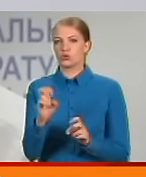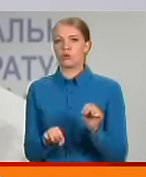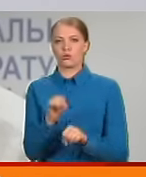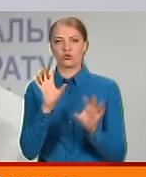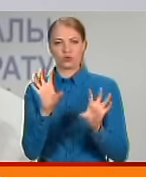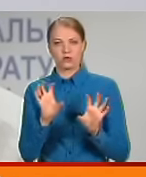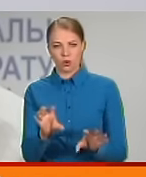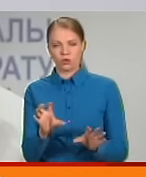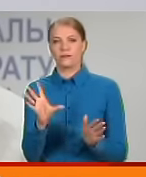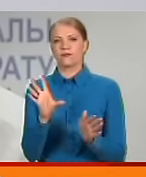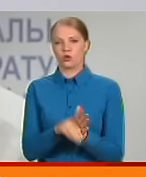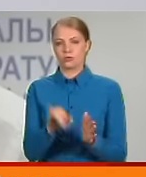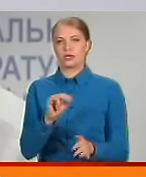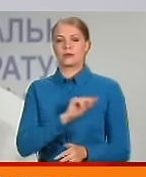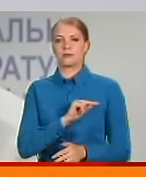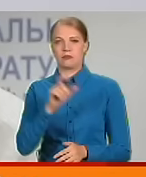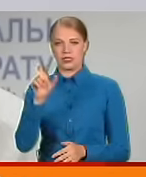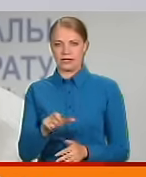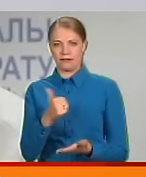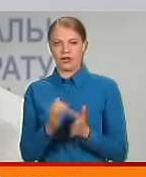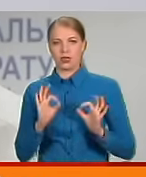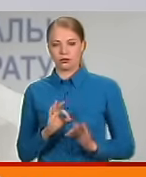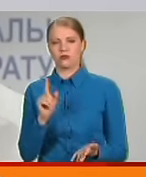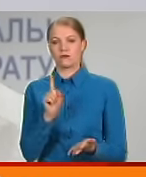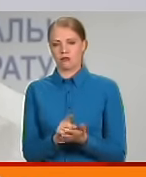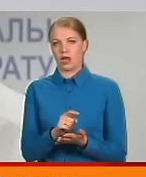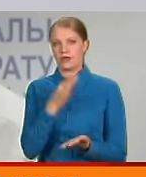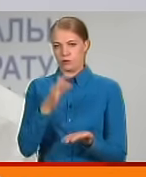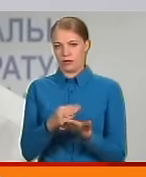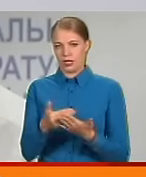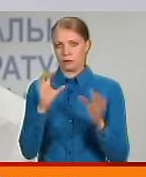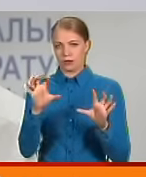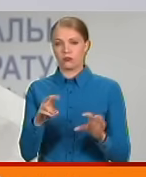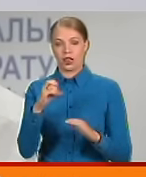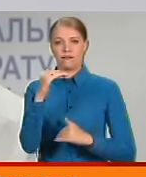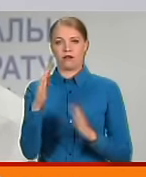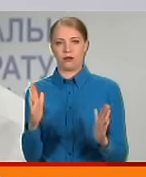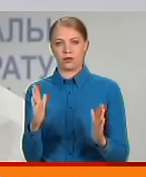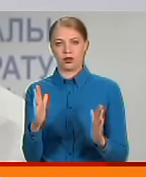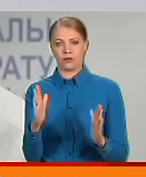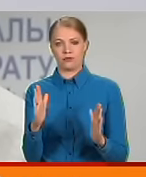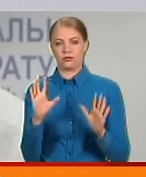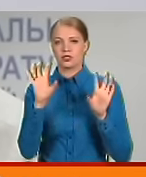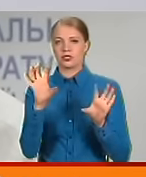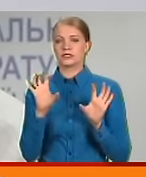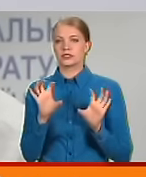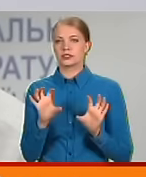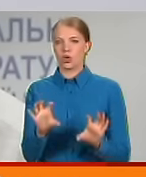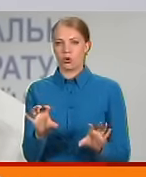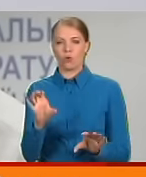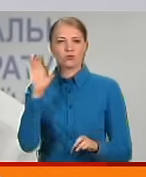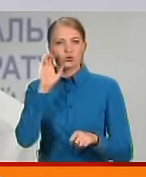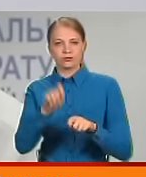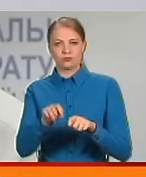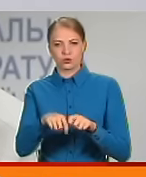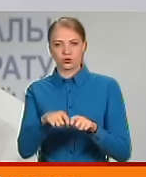порушує закон, в тому числі працівник ГПУ, має відповідати перед законом. Але в рамках законного